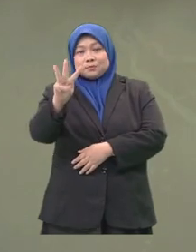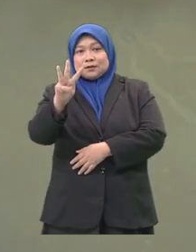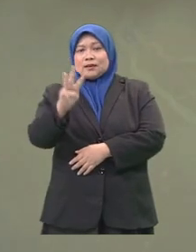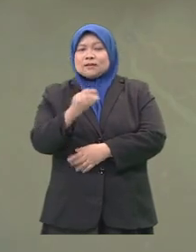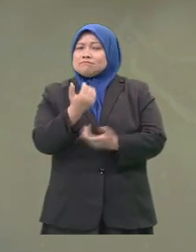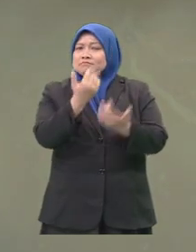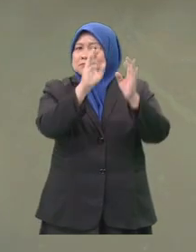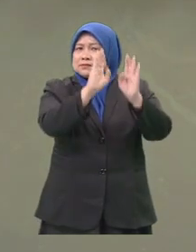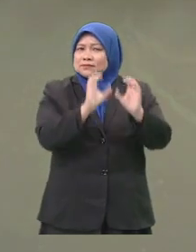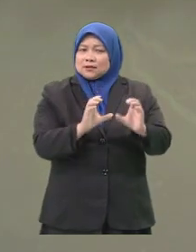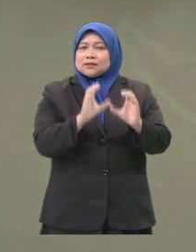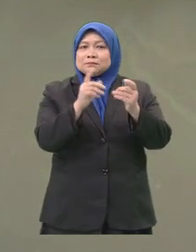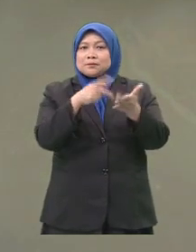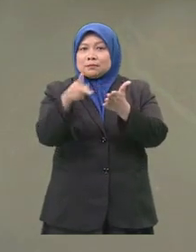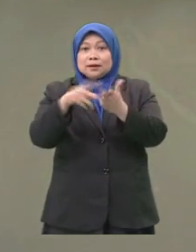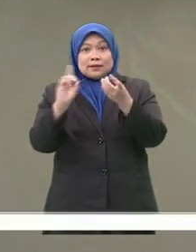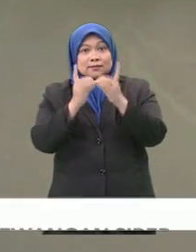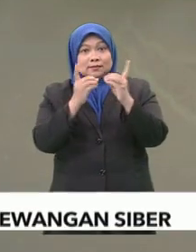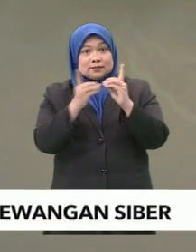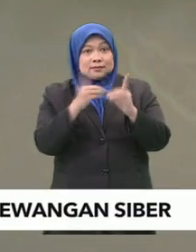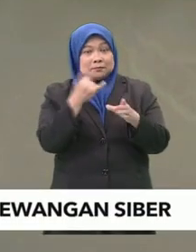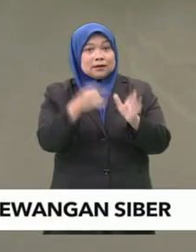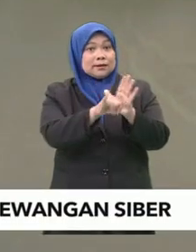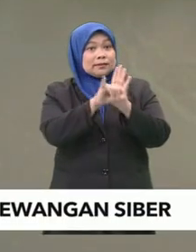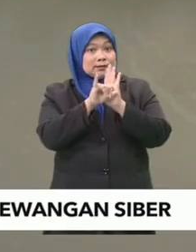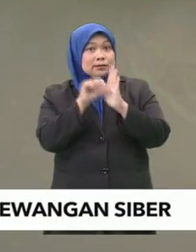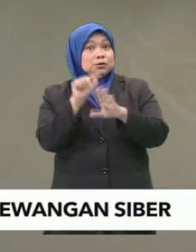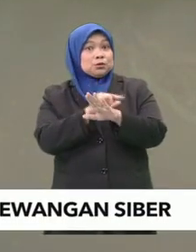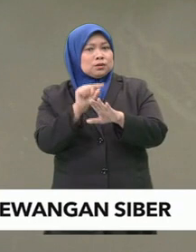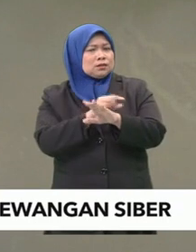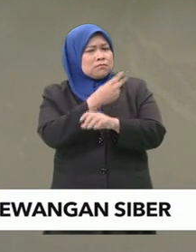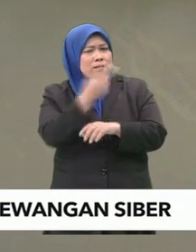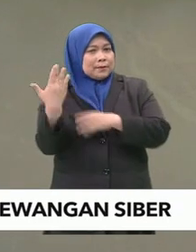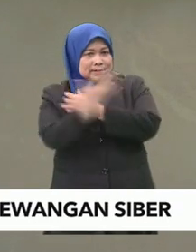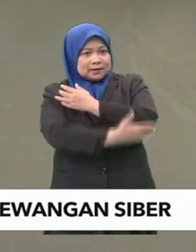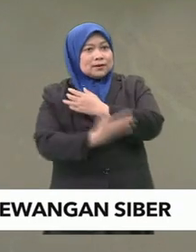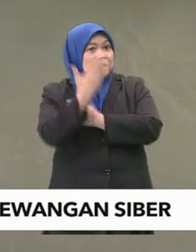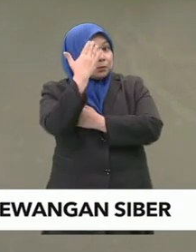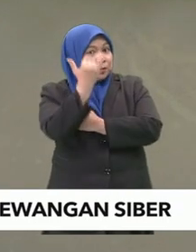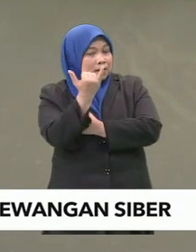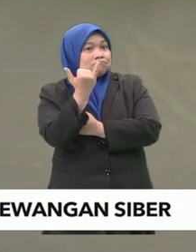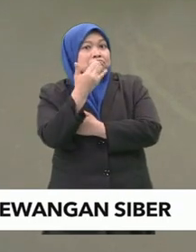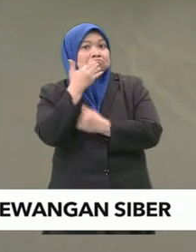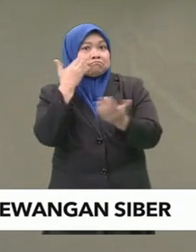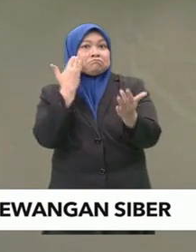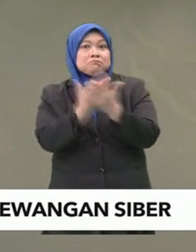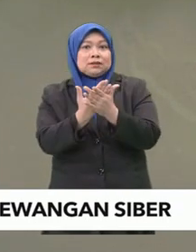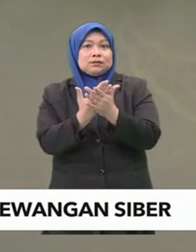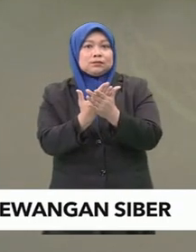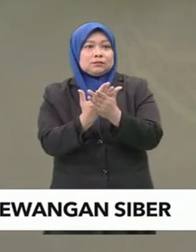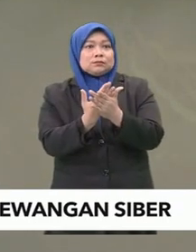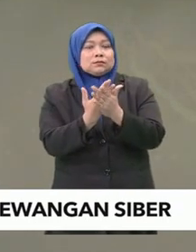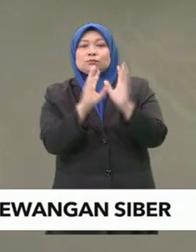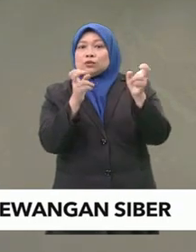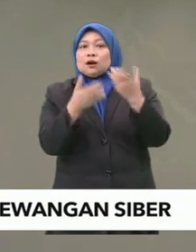pembayaran digital yang menggunakan teknologi identity kini digunakan di beberapa negara karena dalam menangani isu